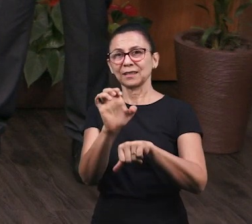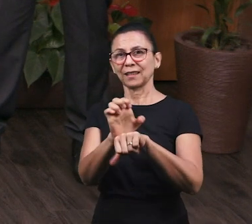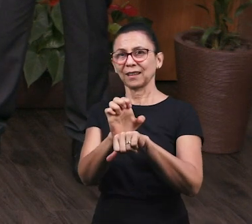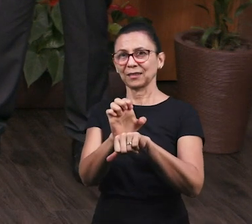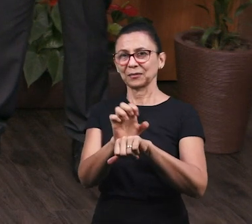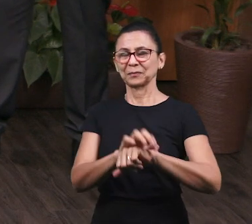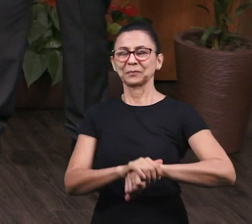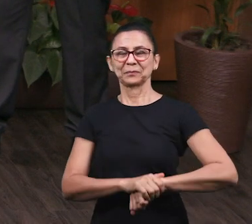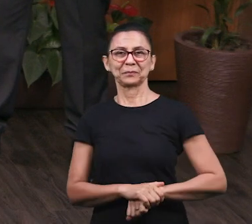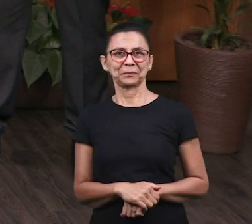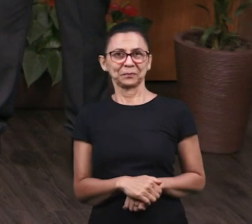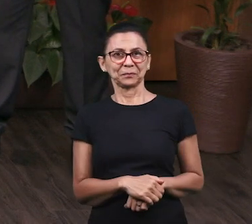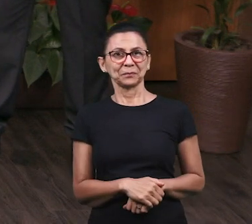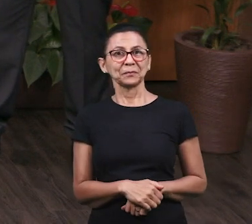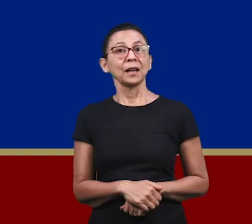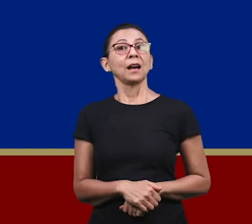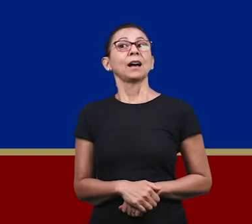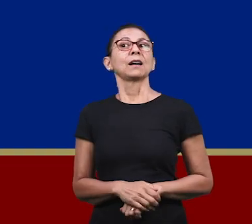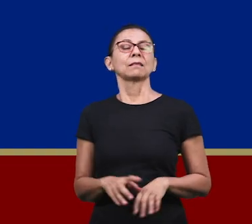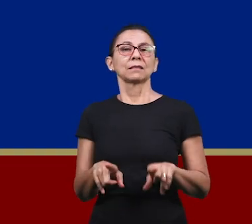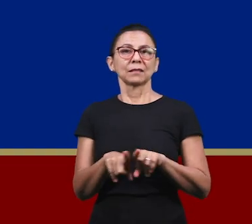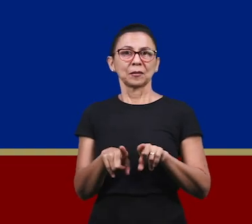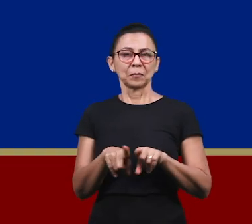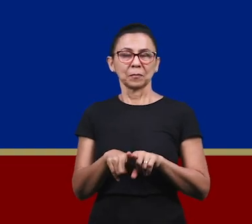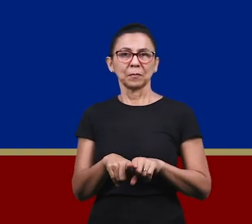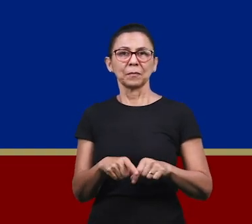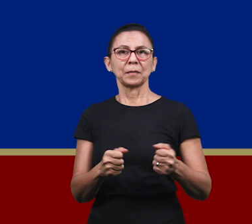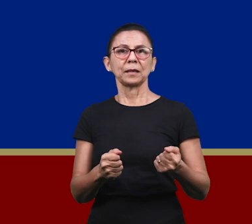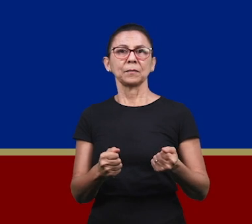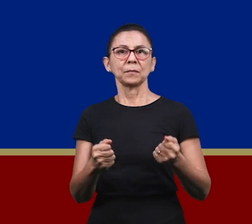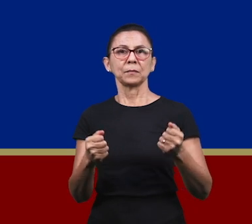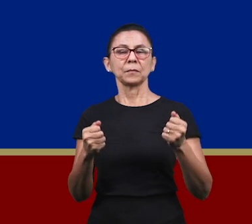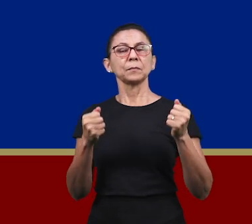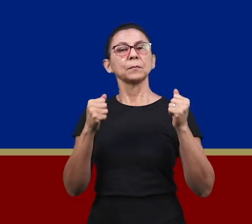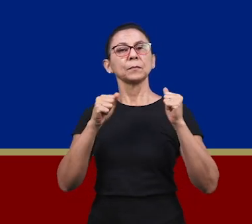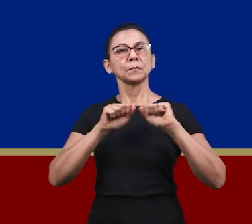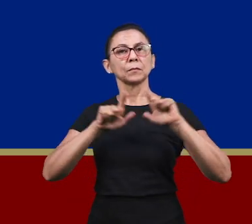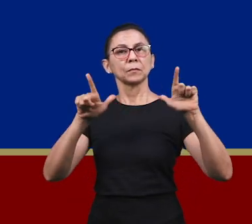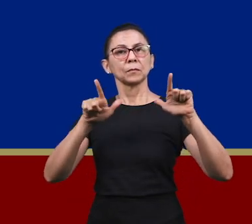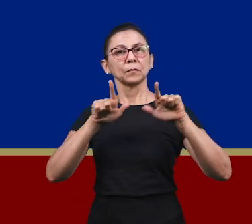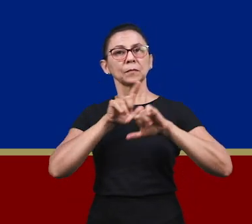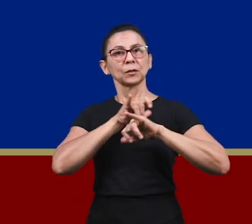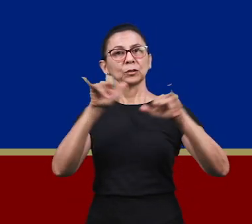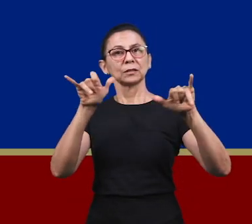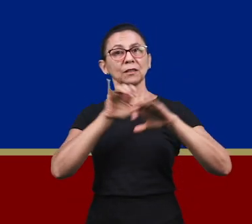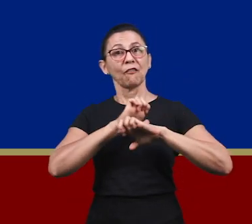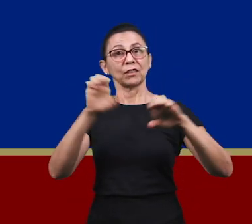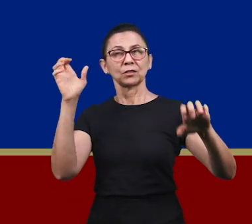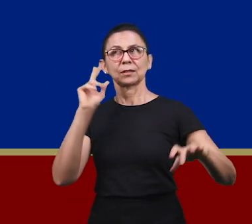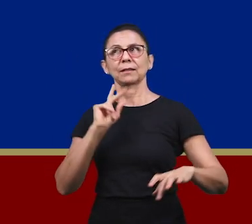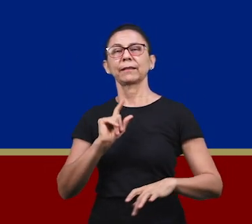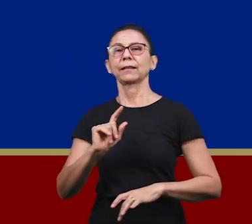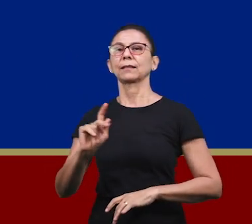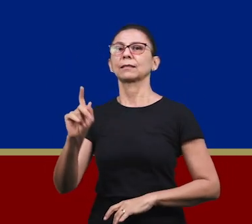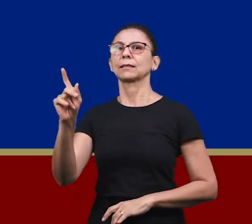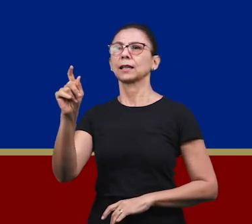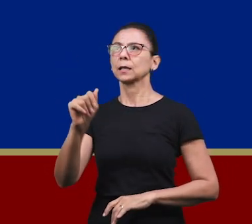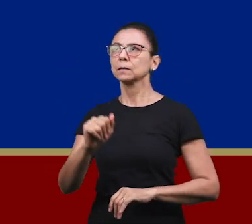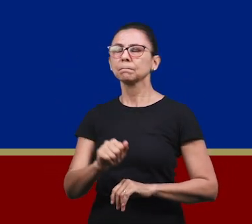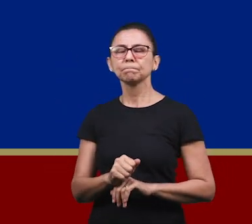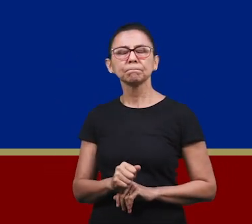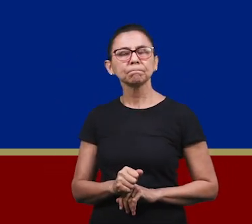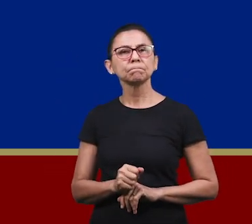l'état de Rio de Janeiro, nous a écrit « À travers le programme, en annonçant l'évangile éternel, nous